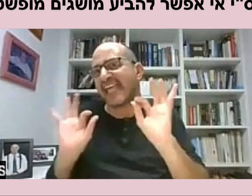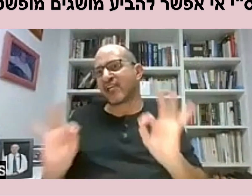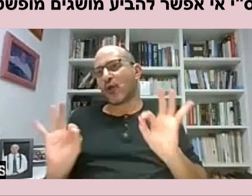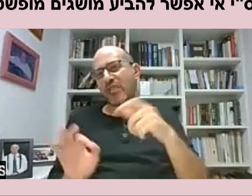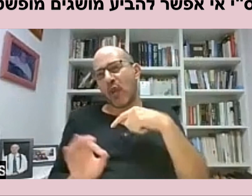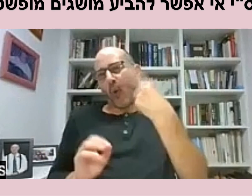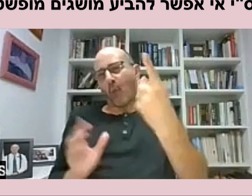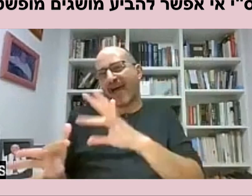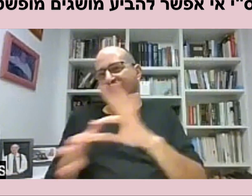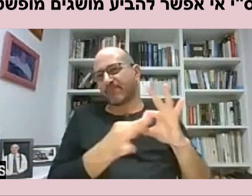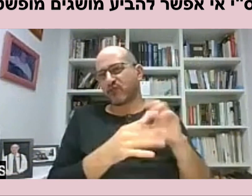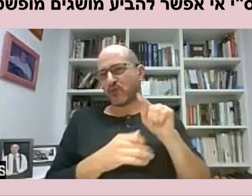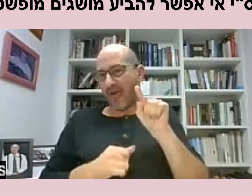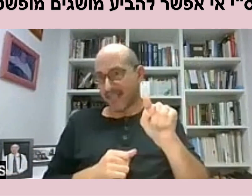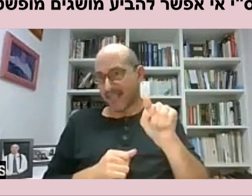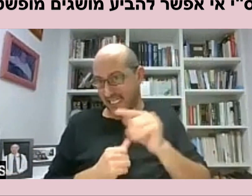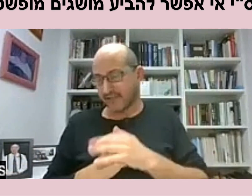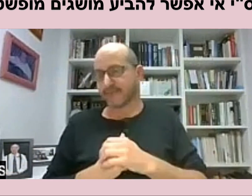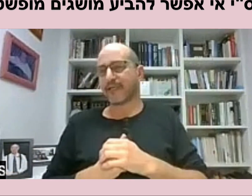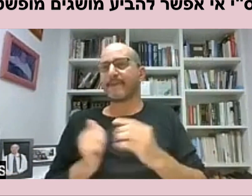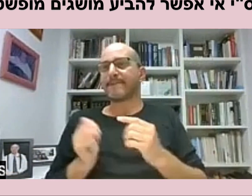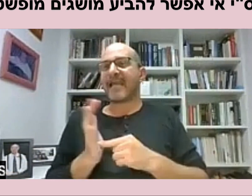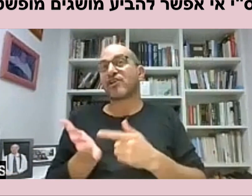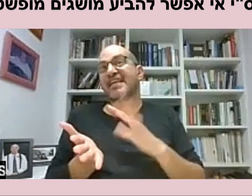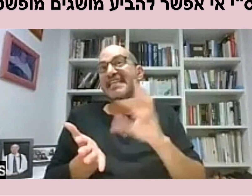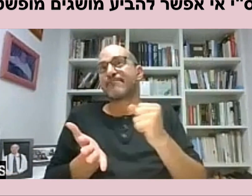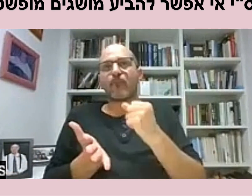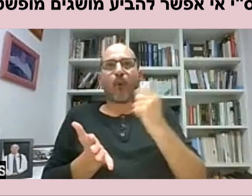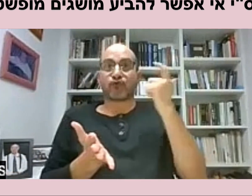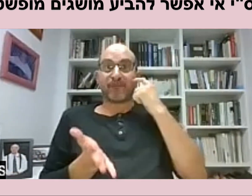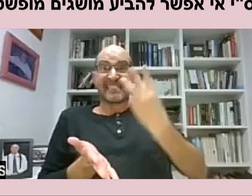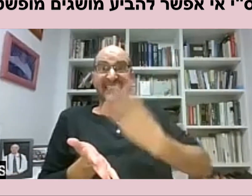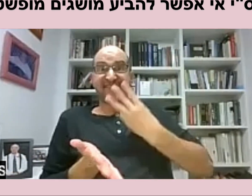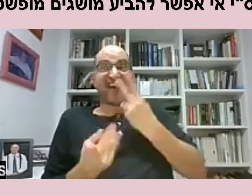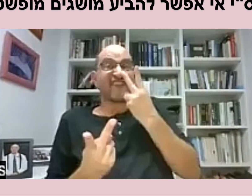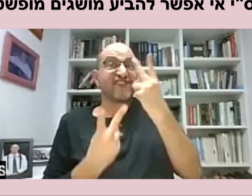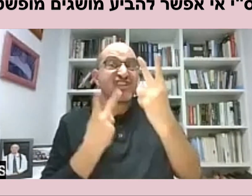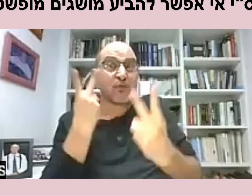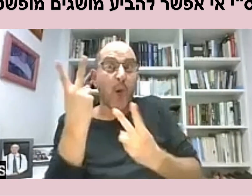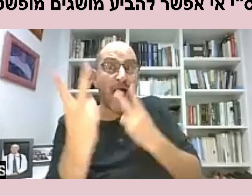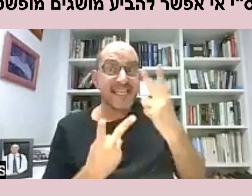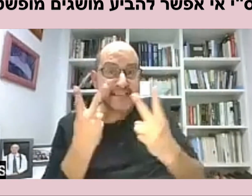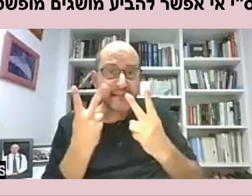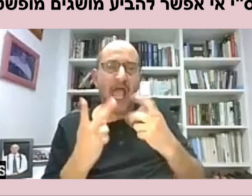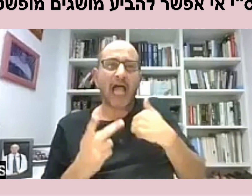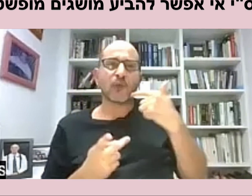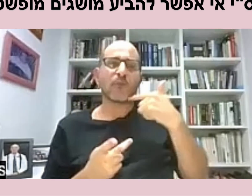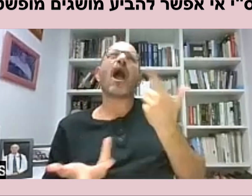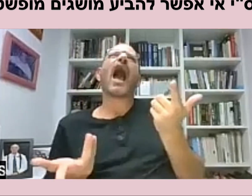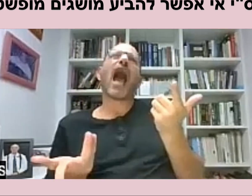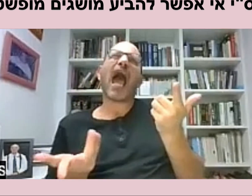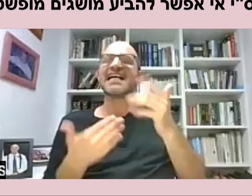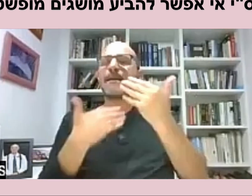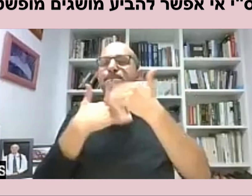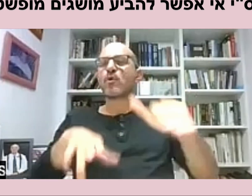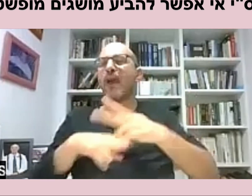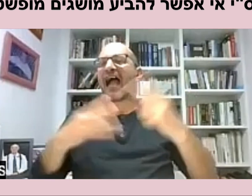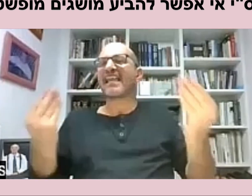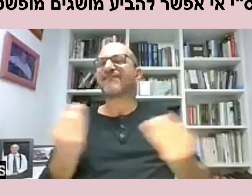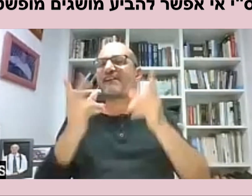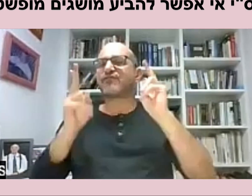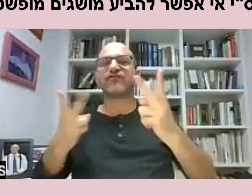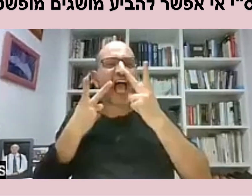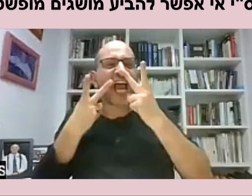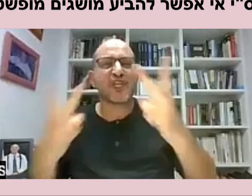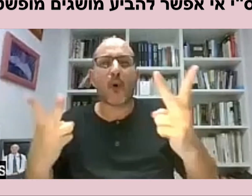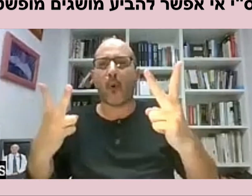לכאורה זה נראה הגיוני כשאומרים את המשפט הזה, בגלל שאם חושבים על שפה ויזואלית, אז אנחנו אומרים, אוקיי,